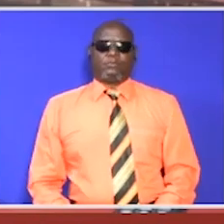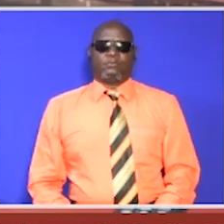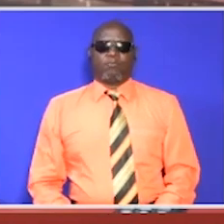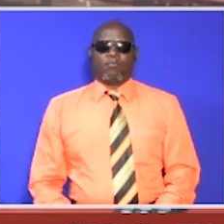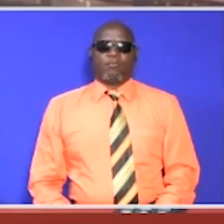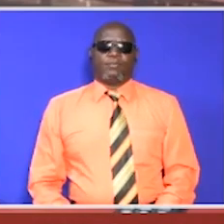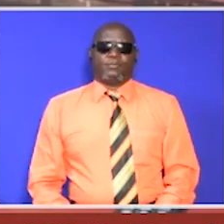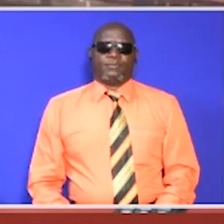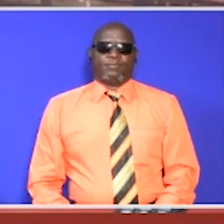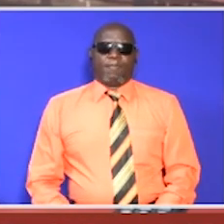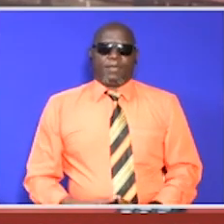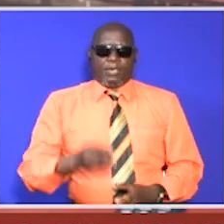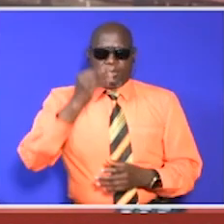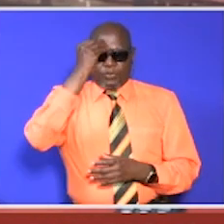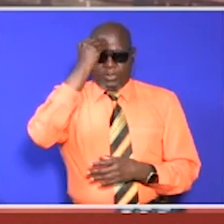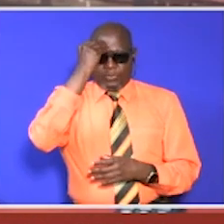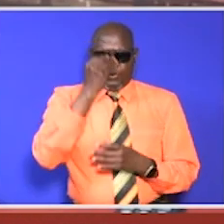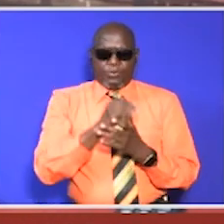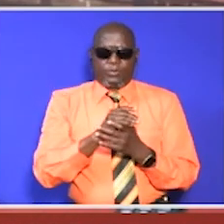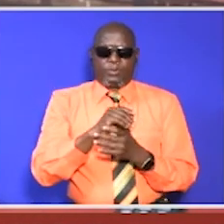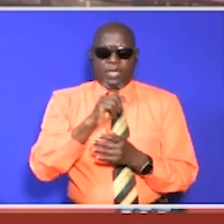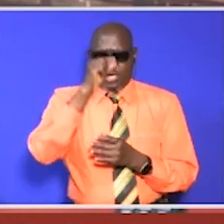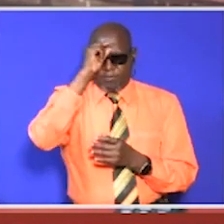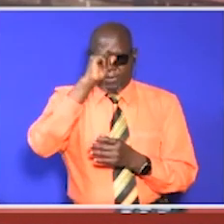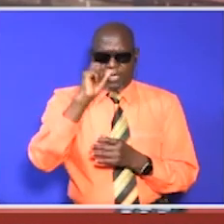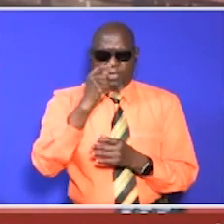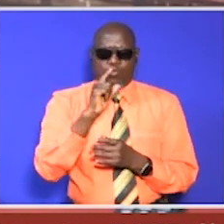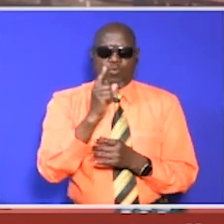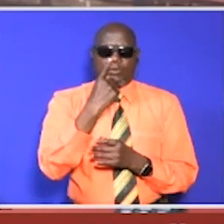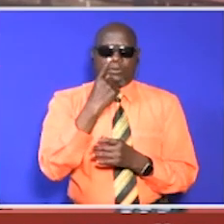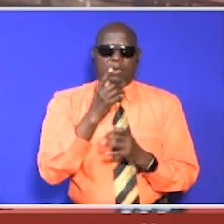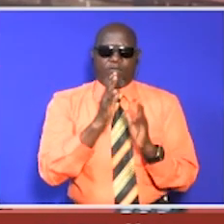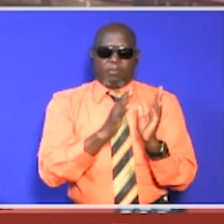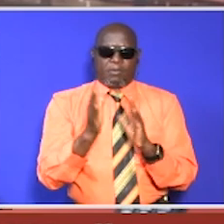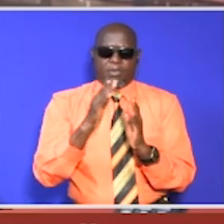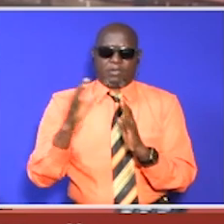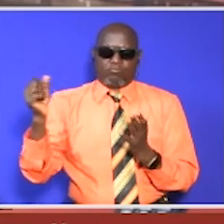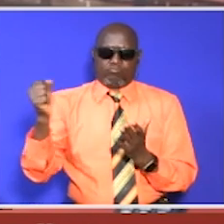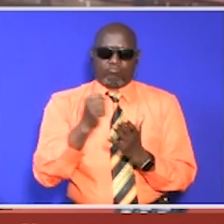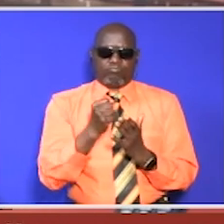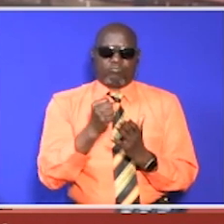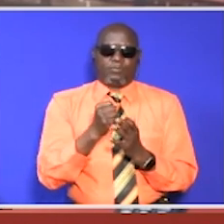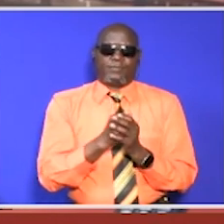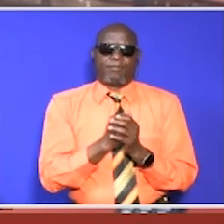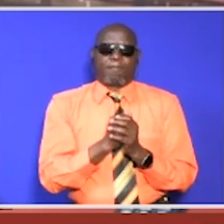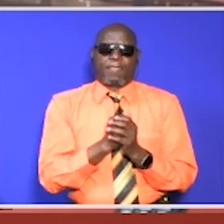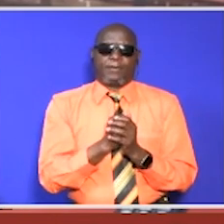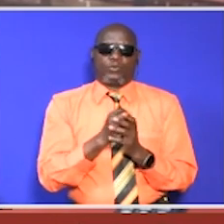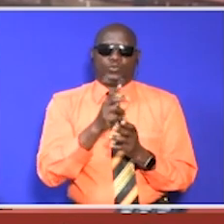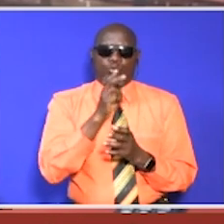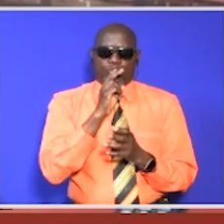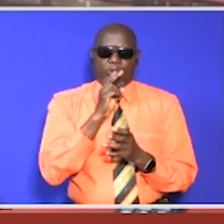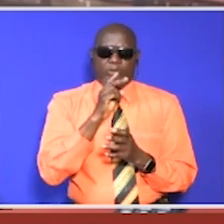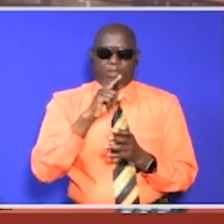Tukirejelea swala la elimu ni kwamba serikali ya Kenya kwanza ina mipango ya kuajiri walimu 20,000